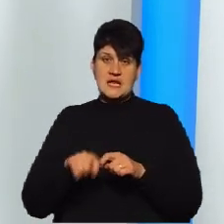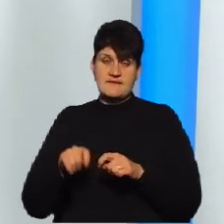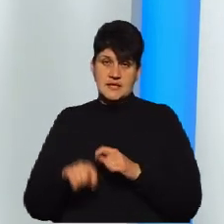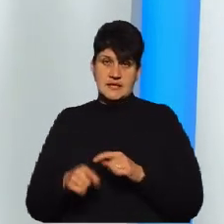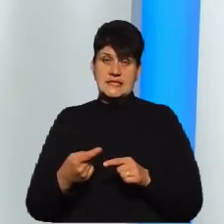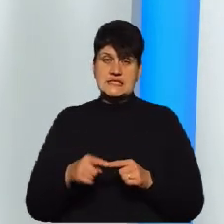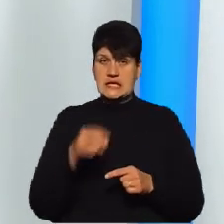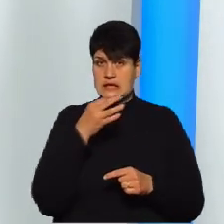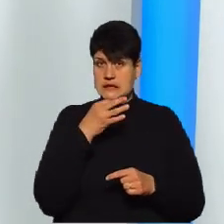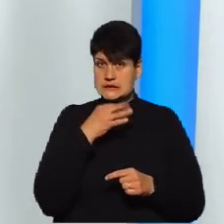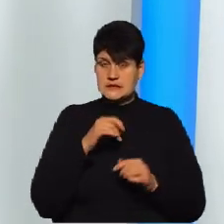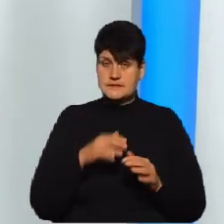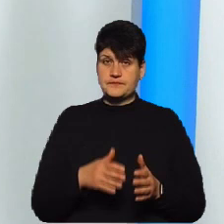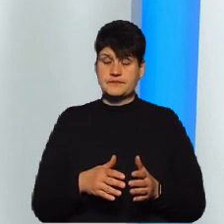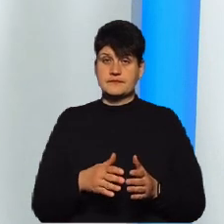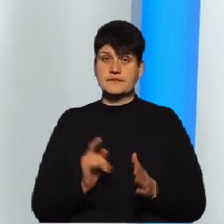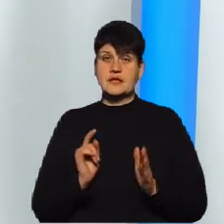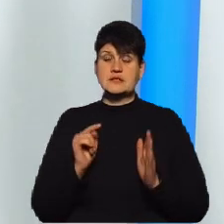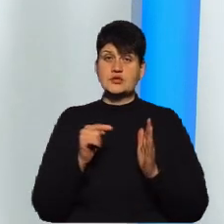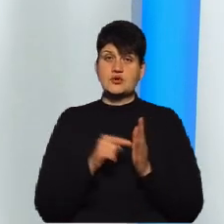засіб, зайшовши в